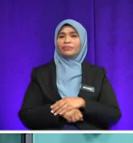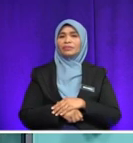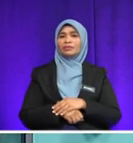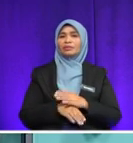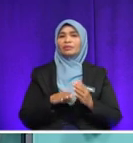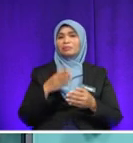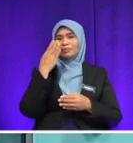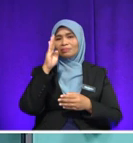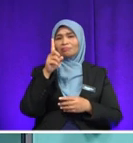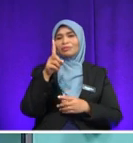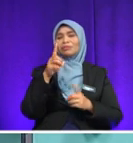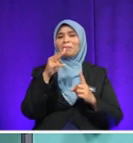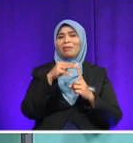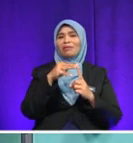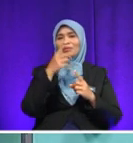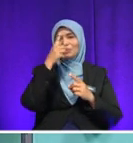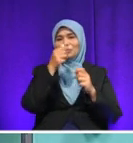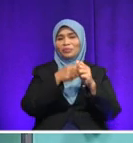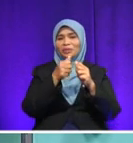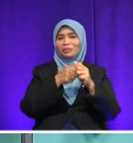satu tadi itu